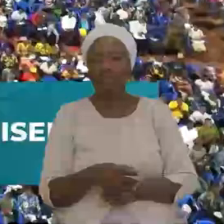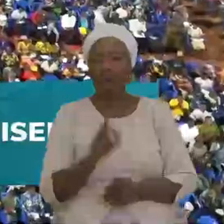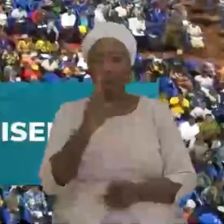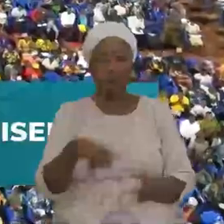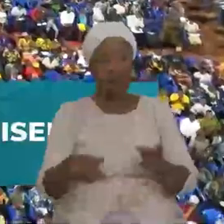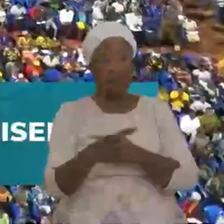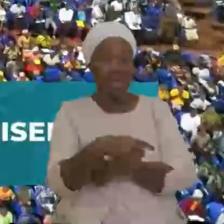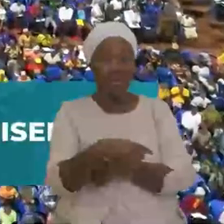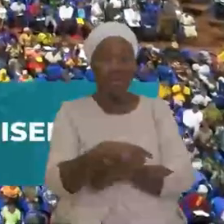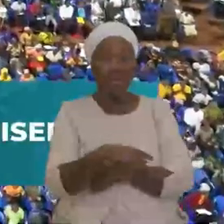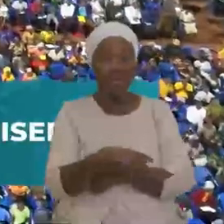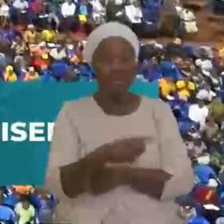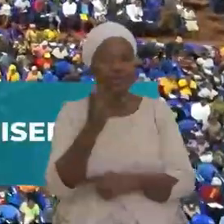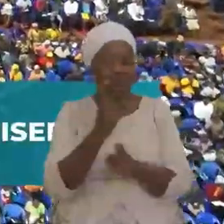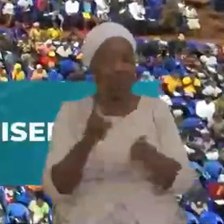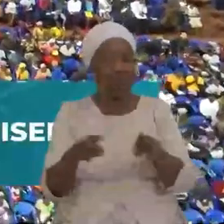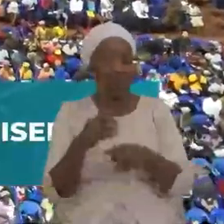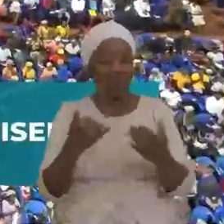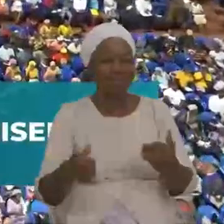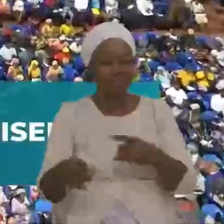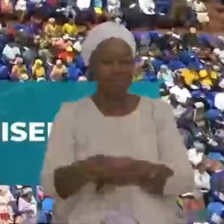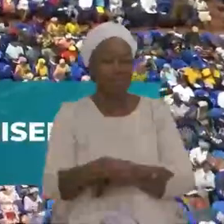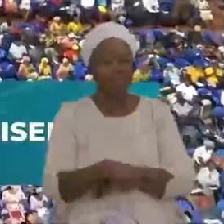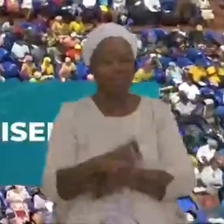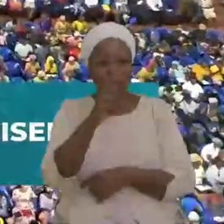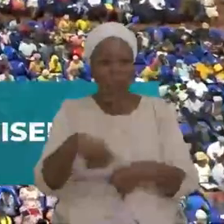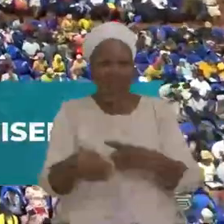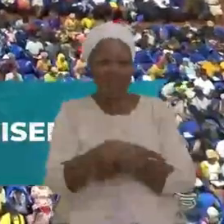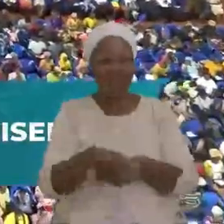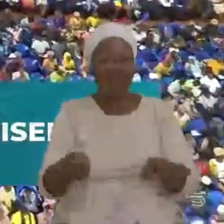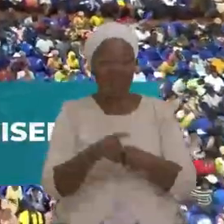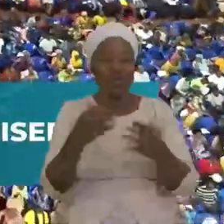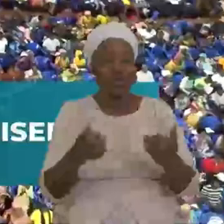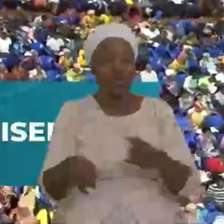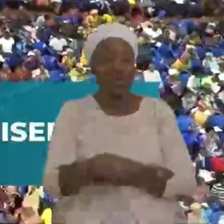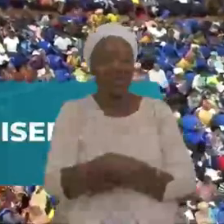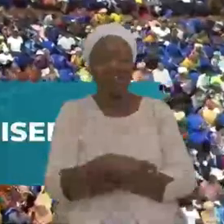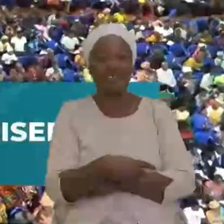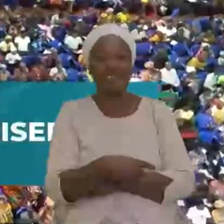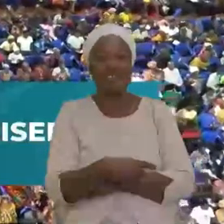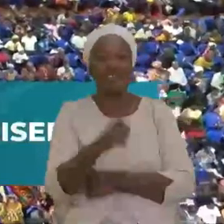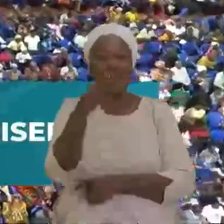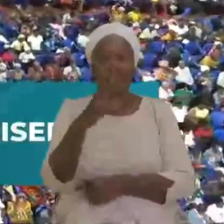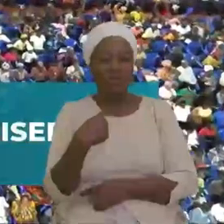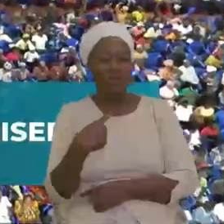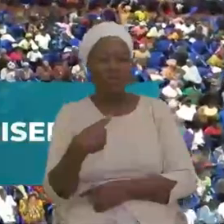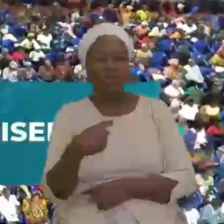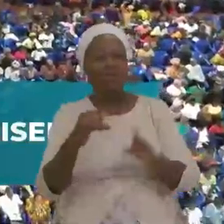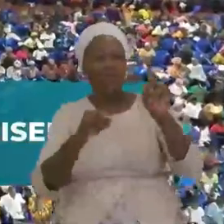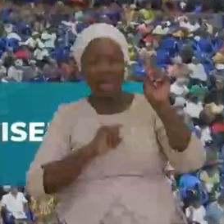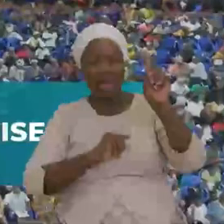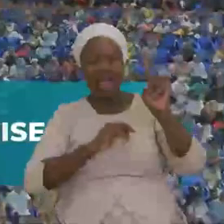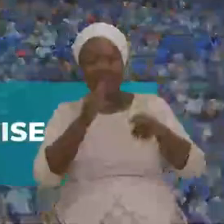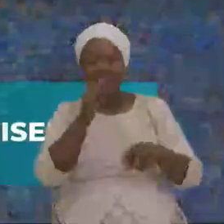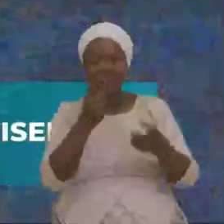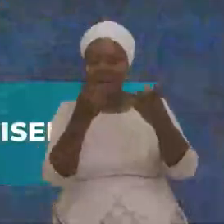Un jour, comme aujourd'hui, j'ai dit un jour, comme aujourd'hui, Dieu a dit,